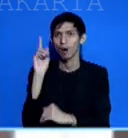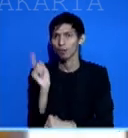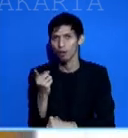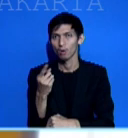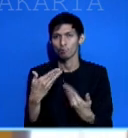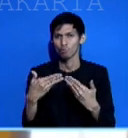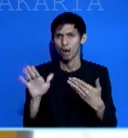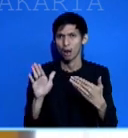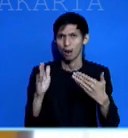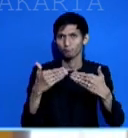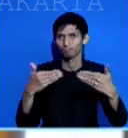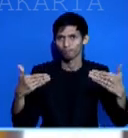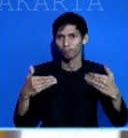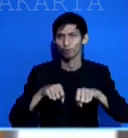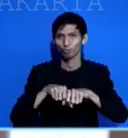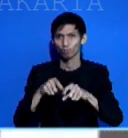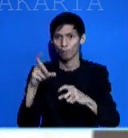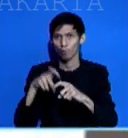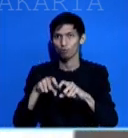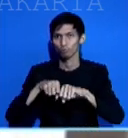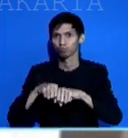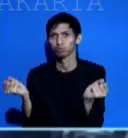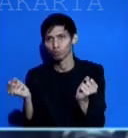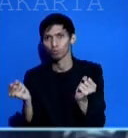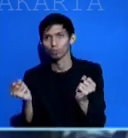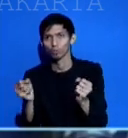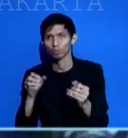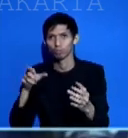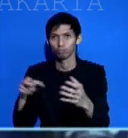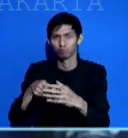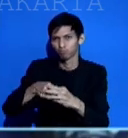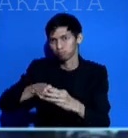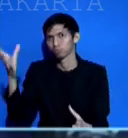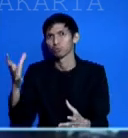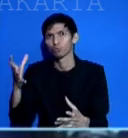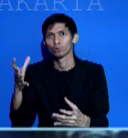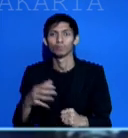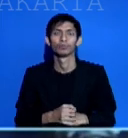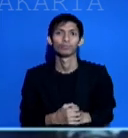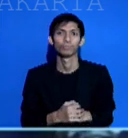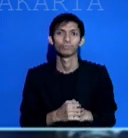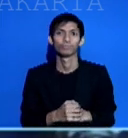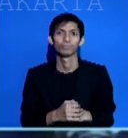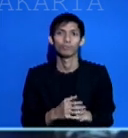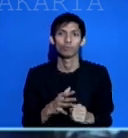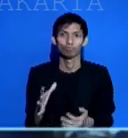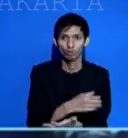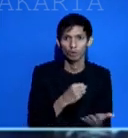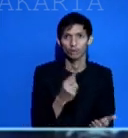depan dengan merusak gembok pintu dan mencongkel rolling door. Pencurian dengan pemberatan di salah satu